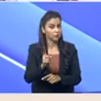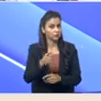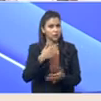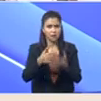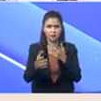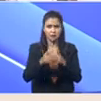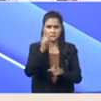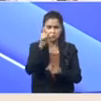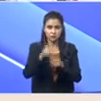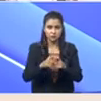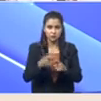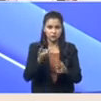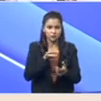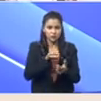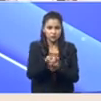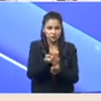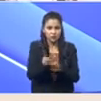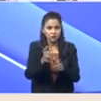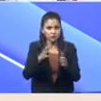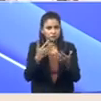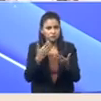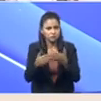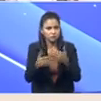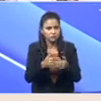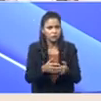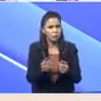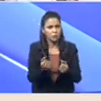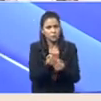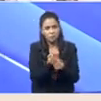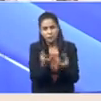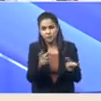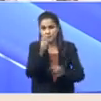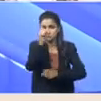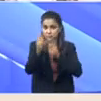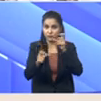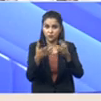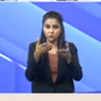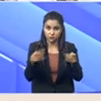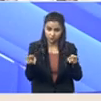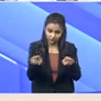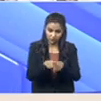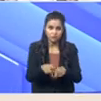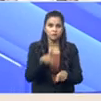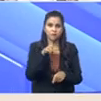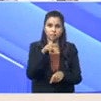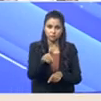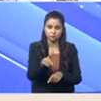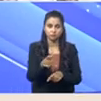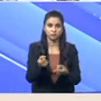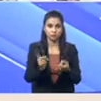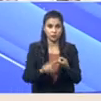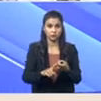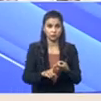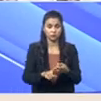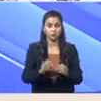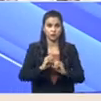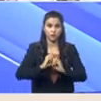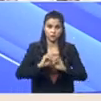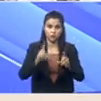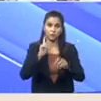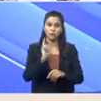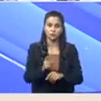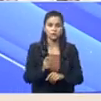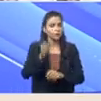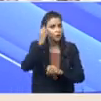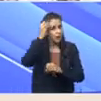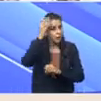होते हैं, उन्हें ज्यादा से ज्यादा लोगों को इसके बारे में बताना चाहिए। आप जागरूकता